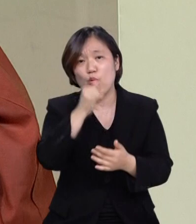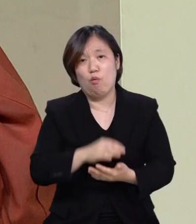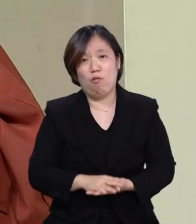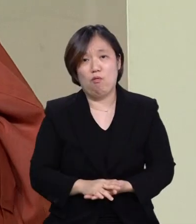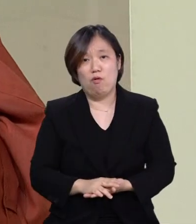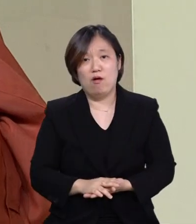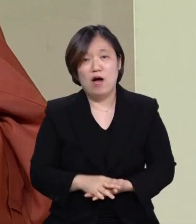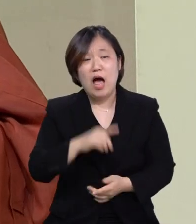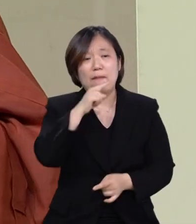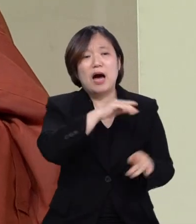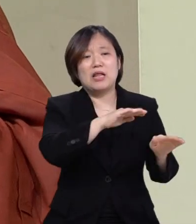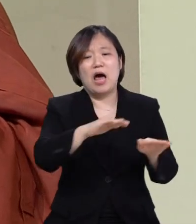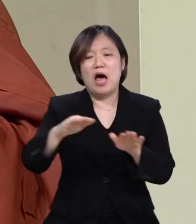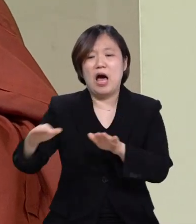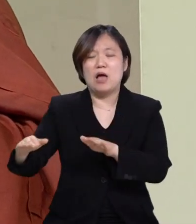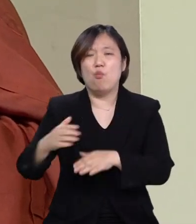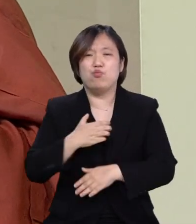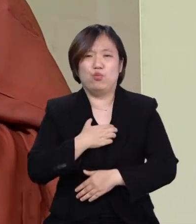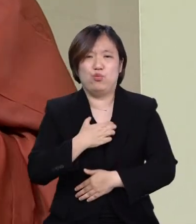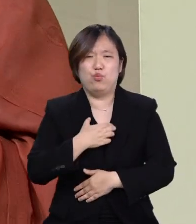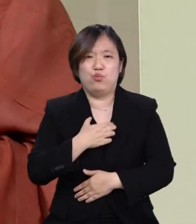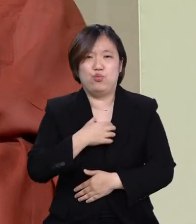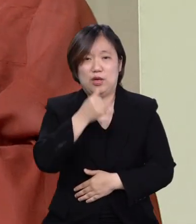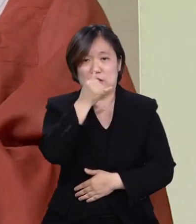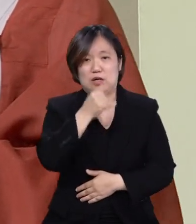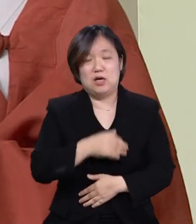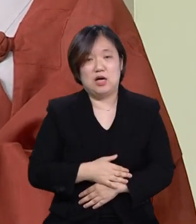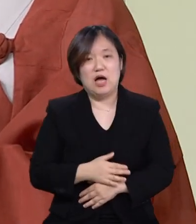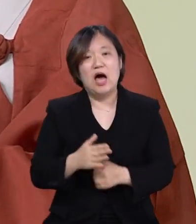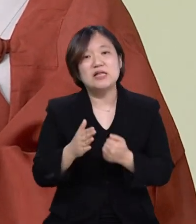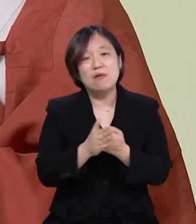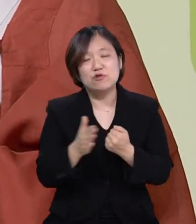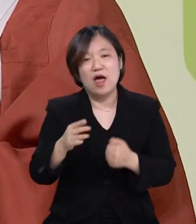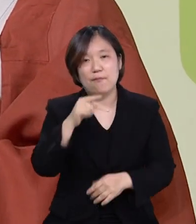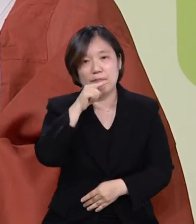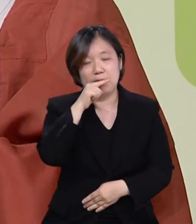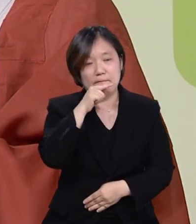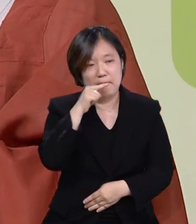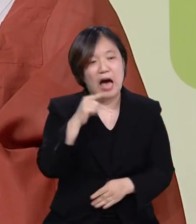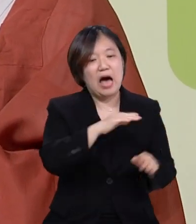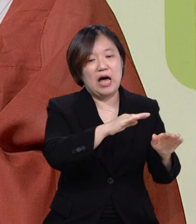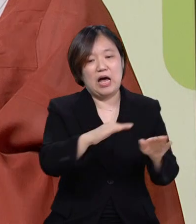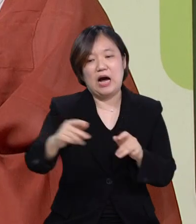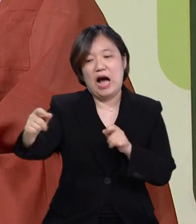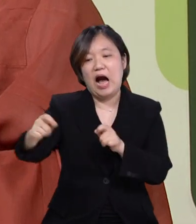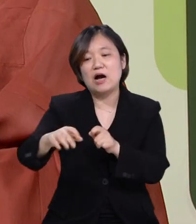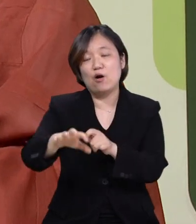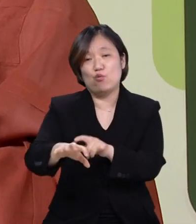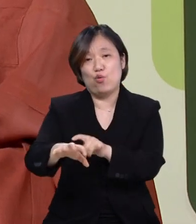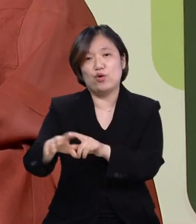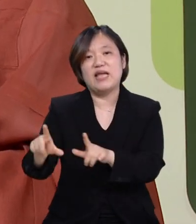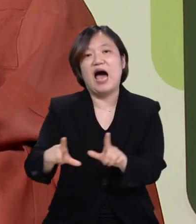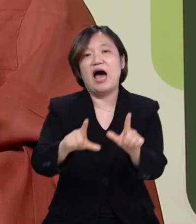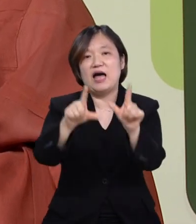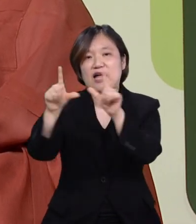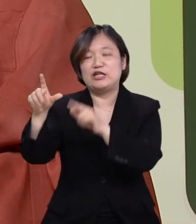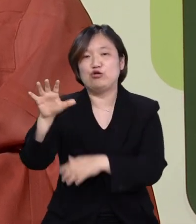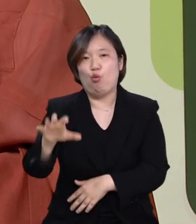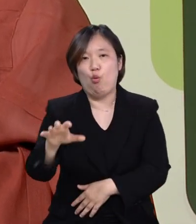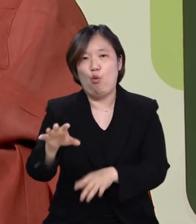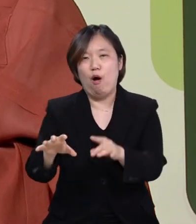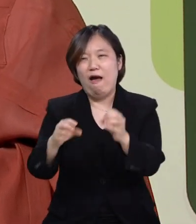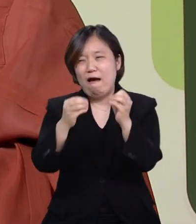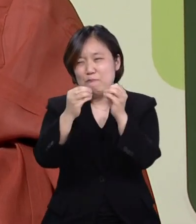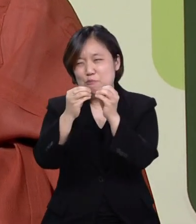그 험악한 그런 자연 환경 때문에 바닷가 쪽이 불교라든가 무속신앙이라든가